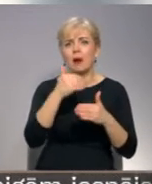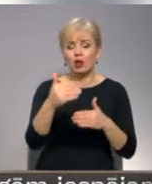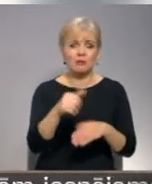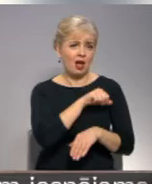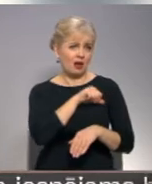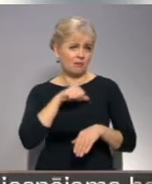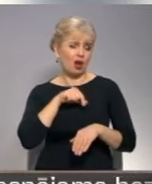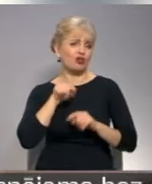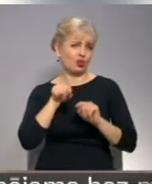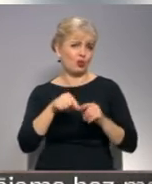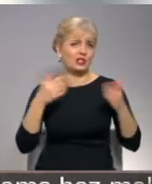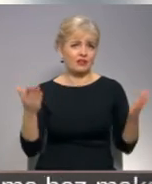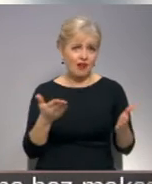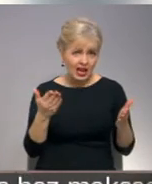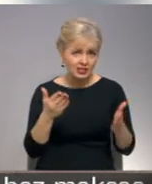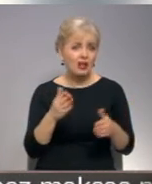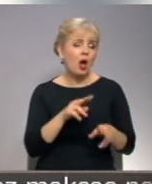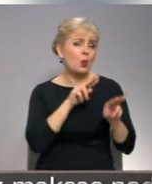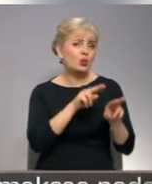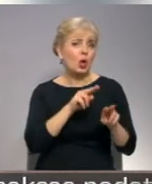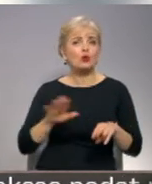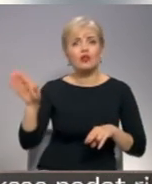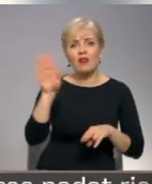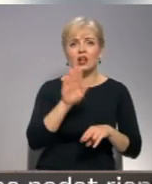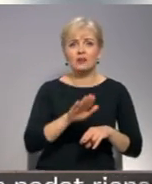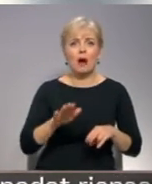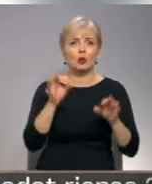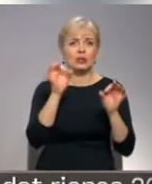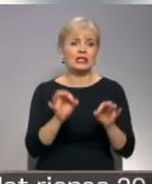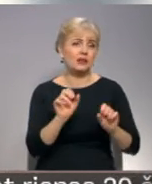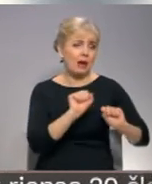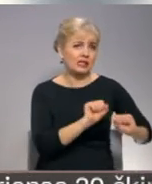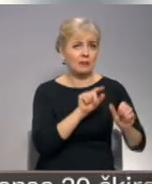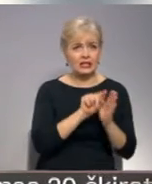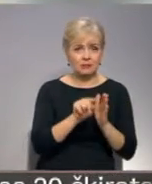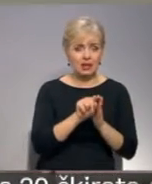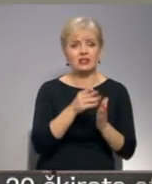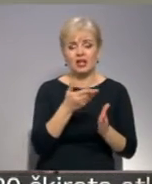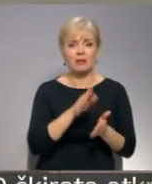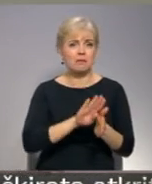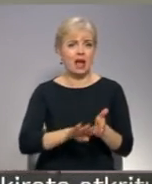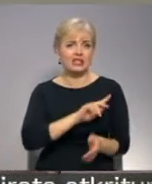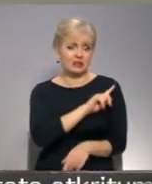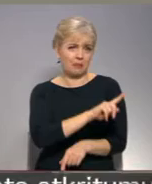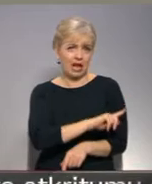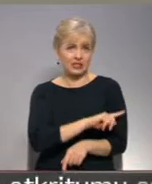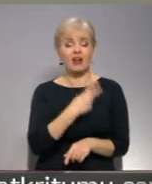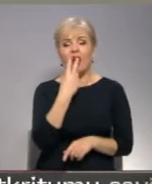veicina. Tikmēr uzraugošā valsts bērnu tiesību aizsardzības inspekcija ir bezspēcīga. Tas, ko mēs redzam,